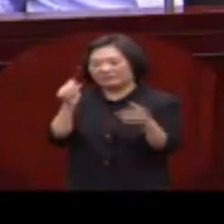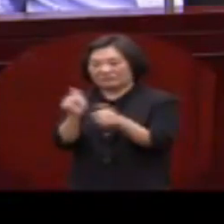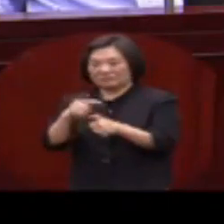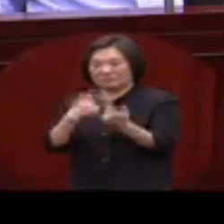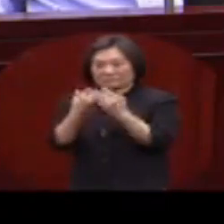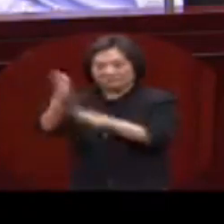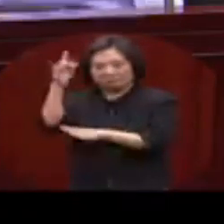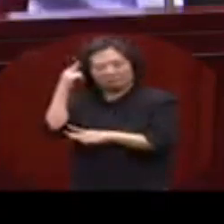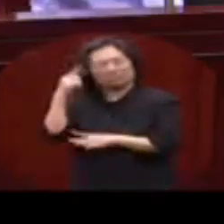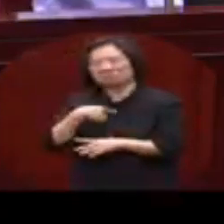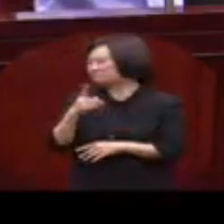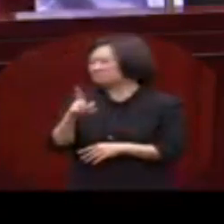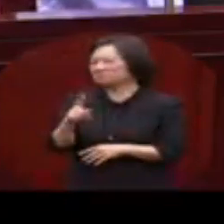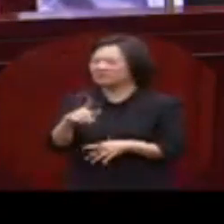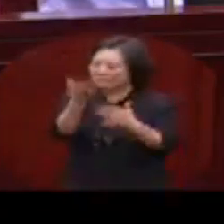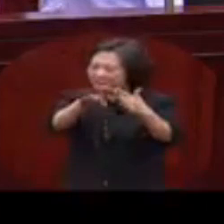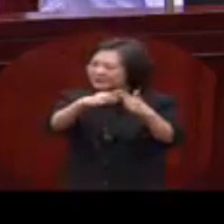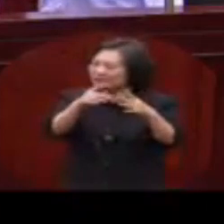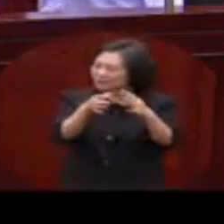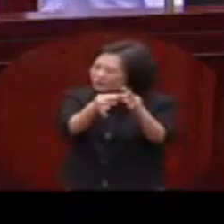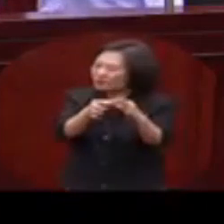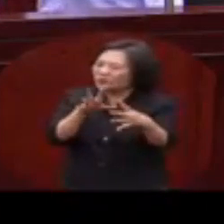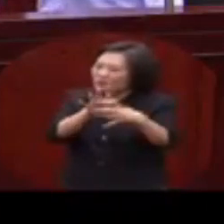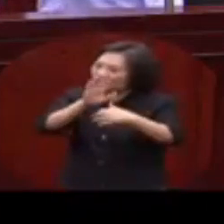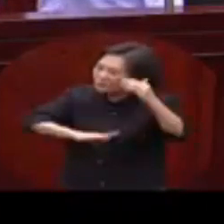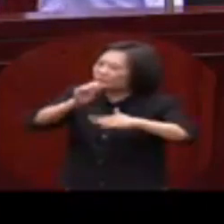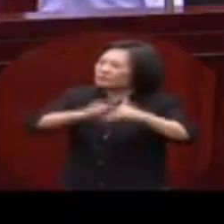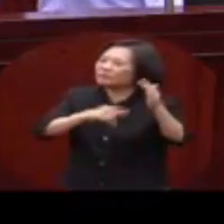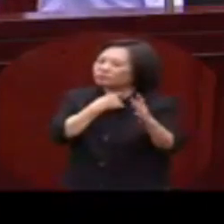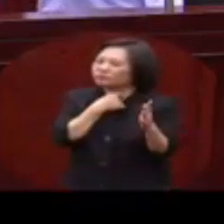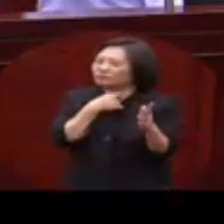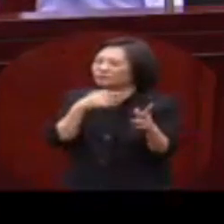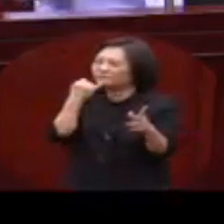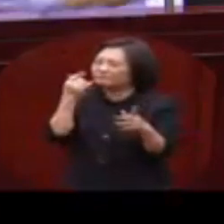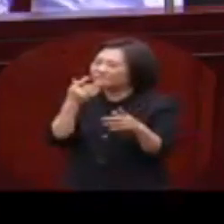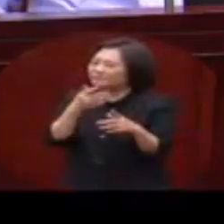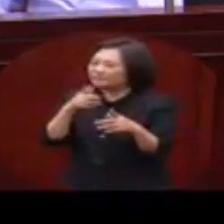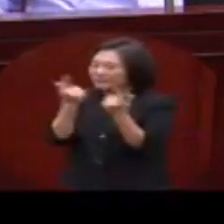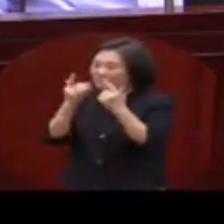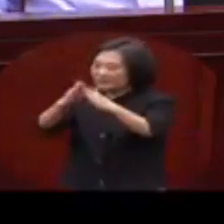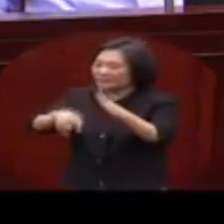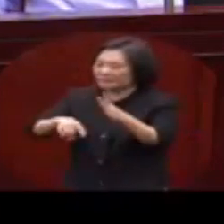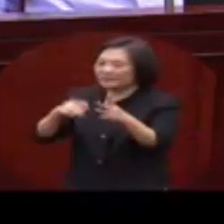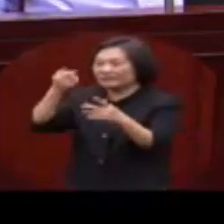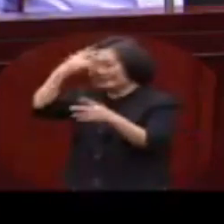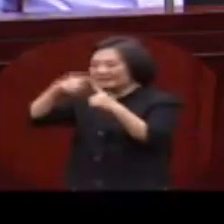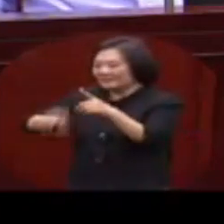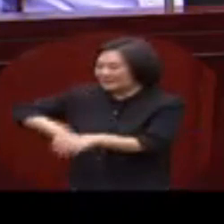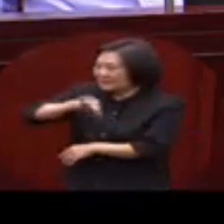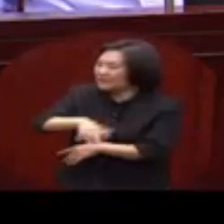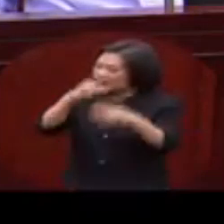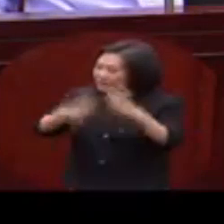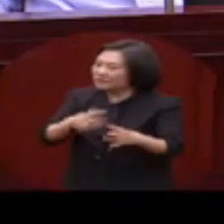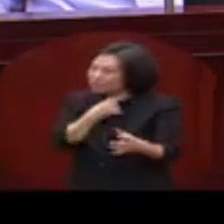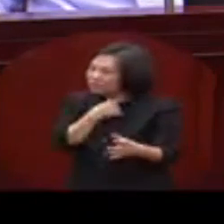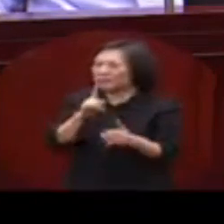内可能要跟各大学合作，那育成中心看能不能让台北市的创业速度可以再快一点。那